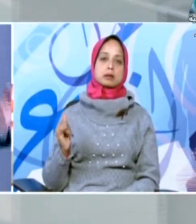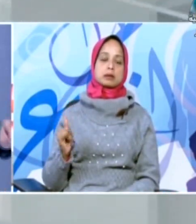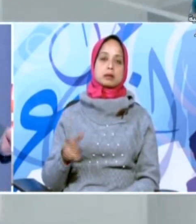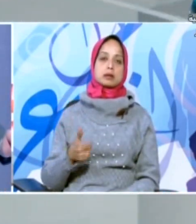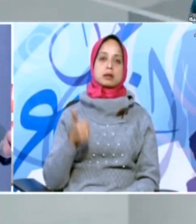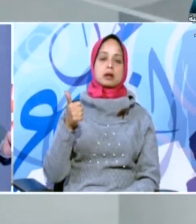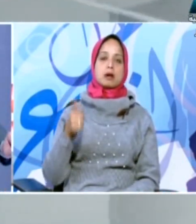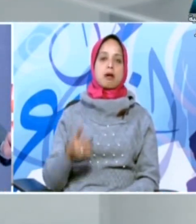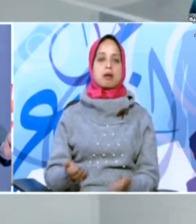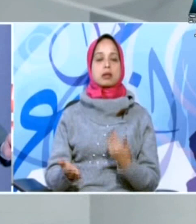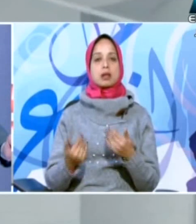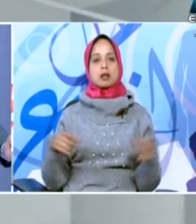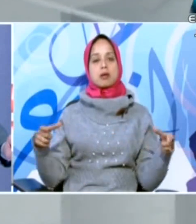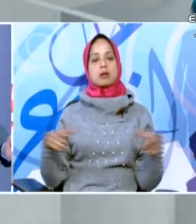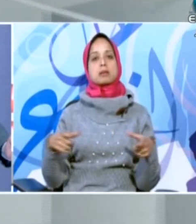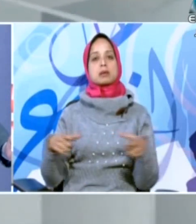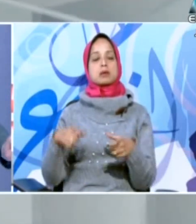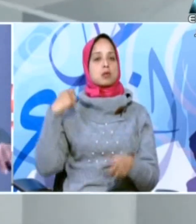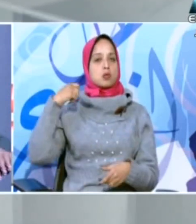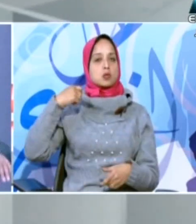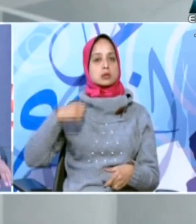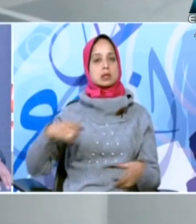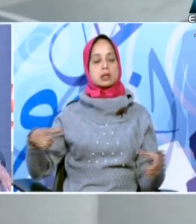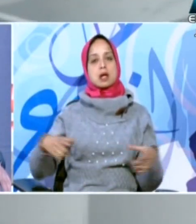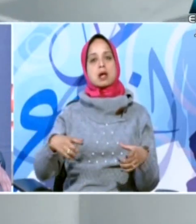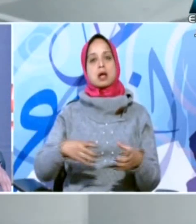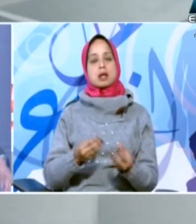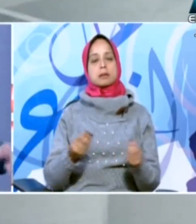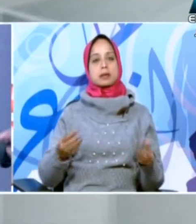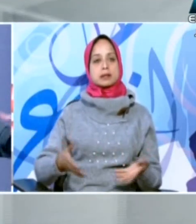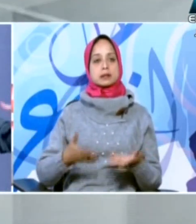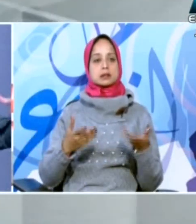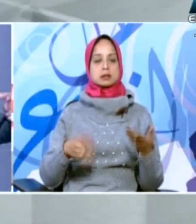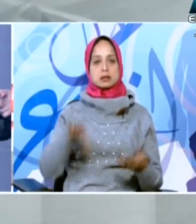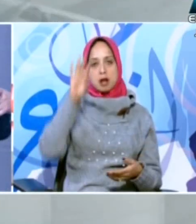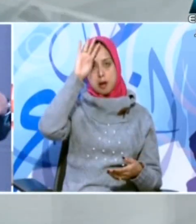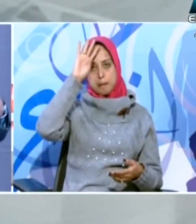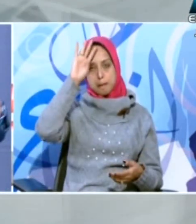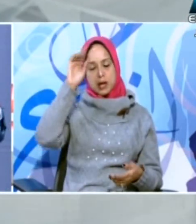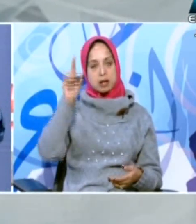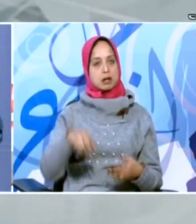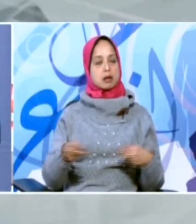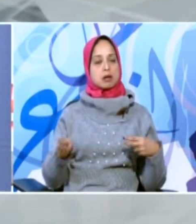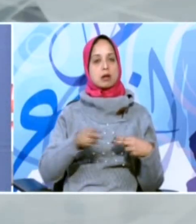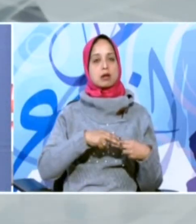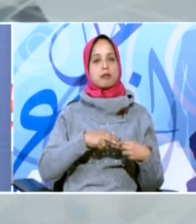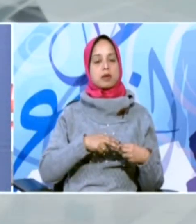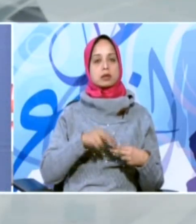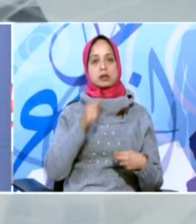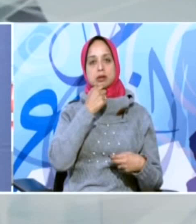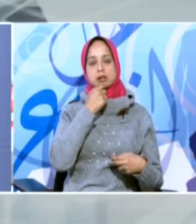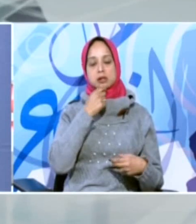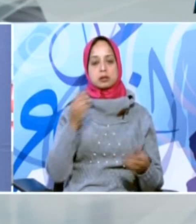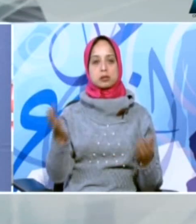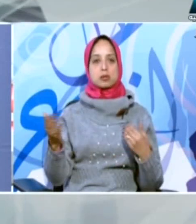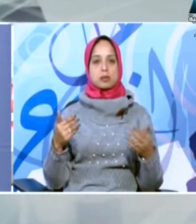من وزارات الاغلبيه او وزاره الوفد. رفض الملك الانذار فحاصر الانجليز قصر عابدين